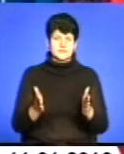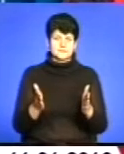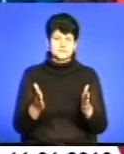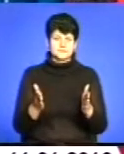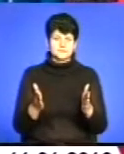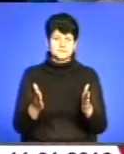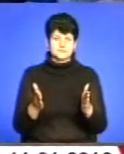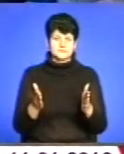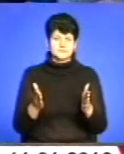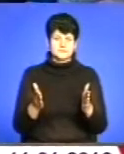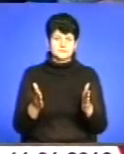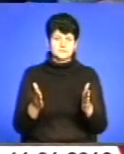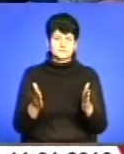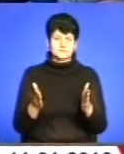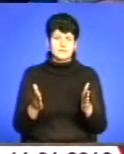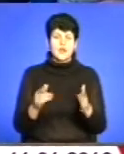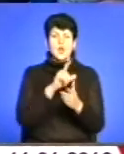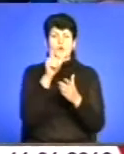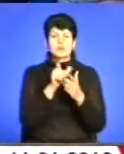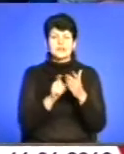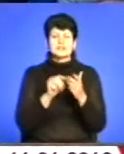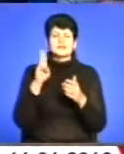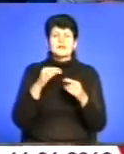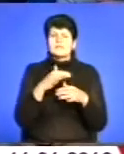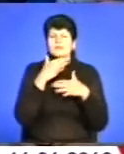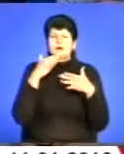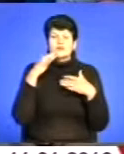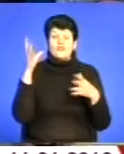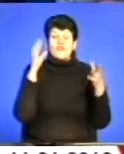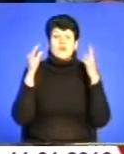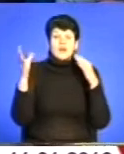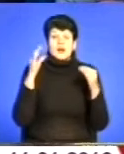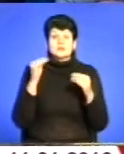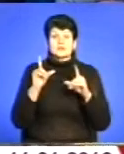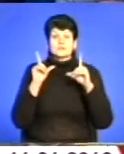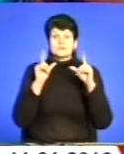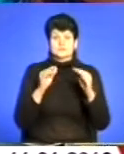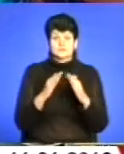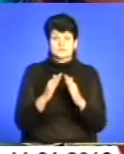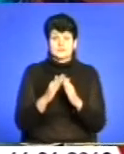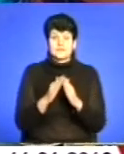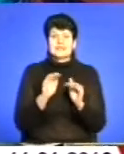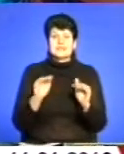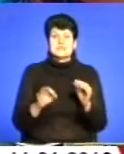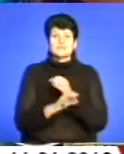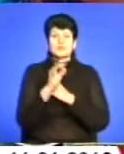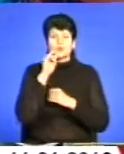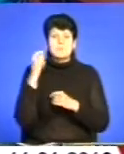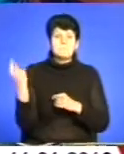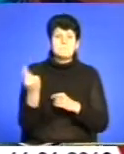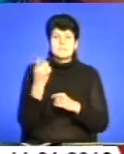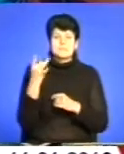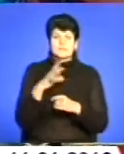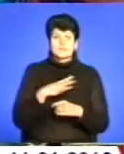народися. Колядки, щедрівки і море вражень – такий багаж гості повезли додому. Діти зі Сходу України вперше